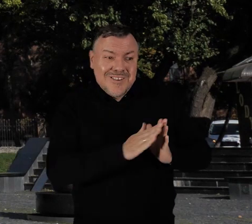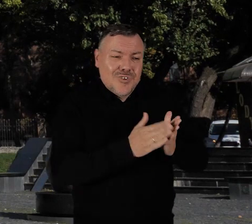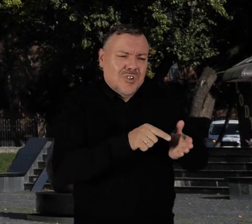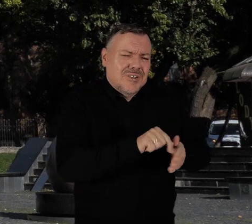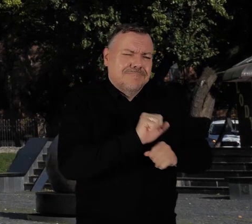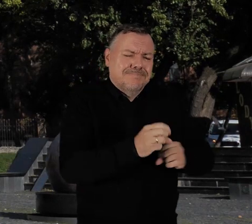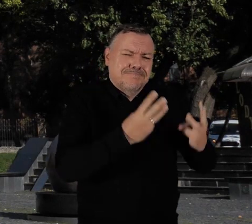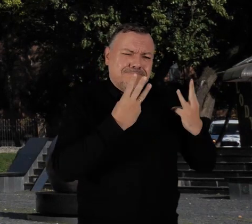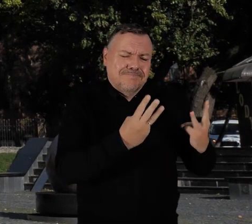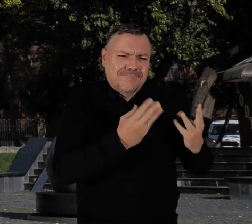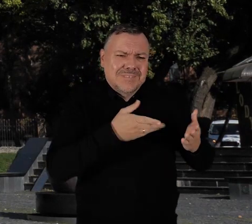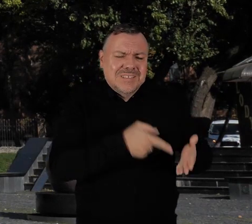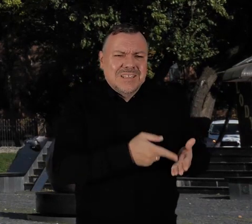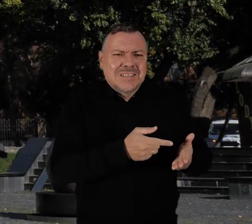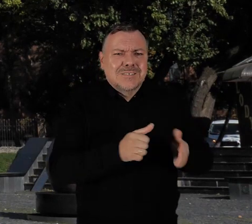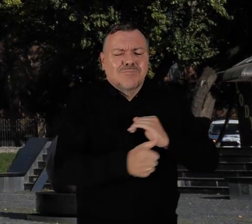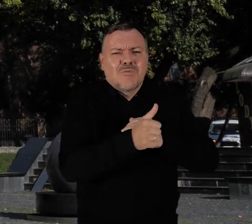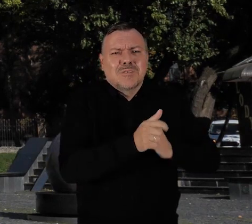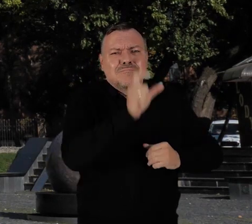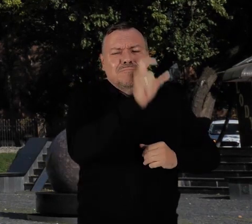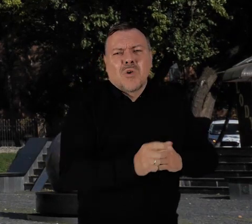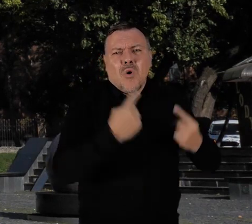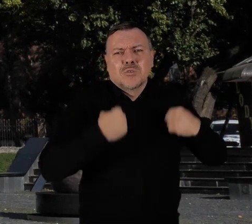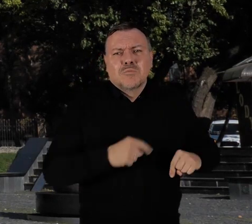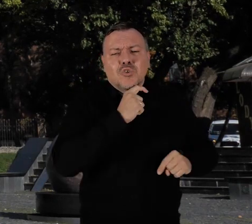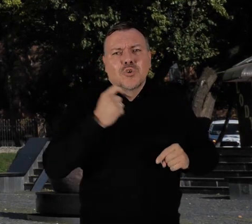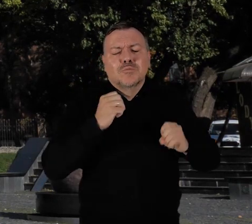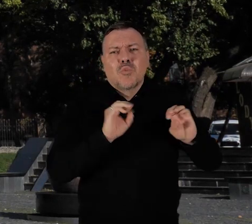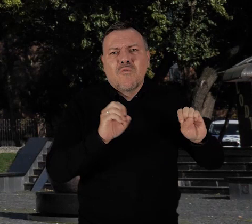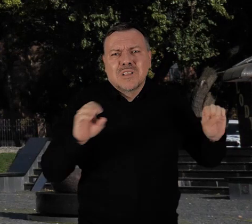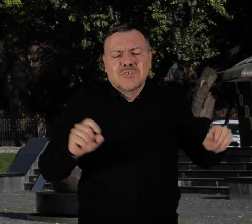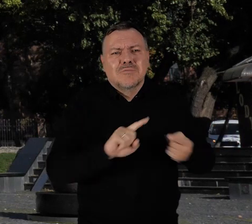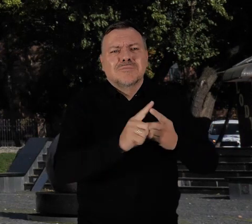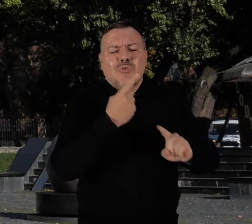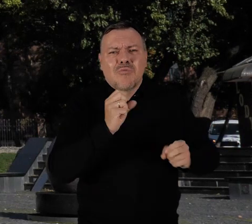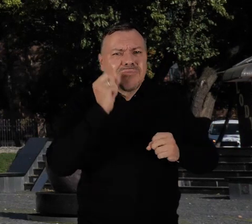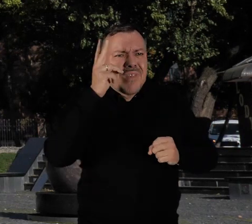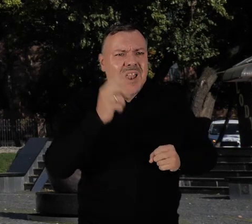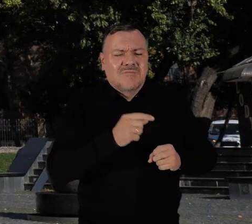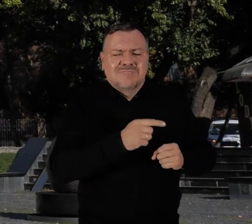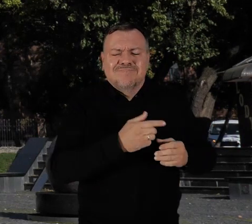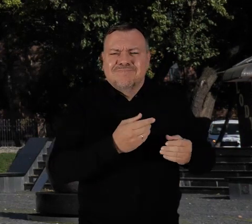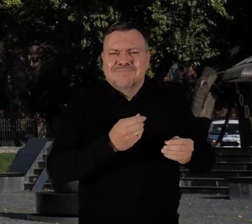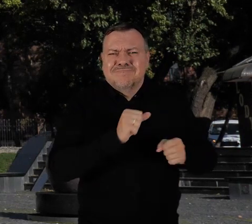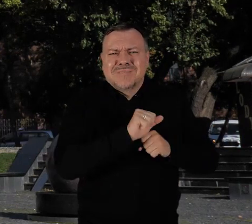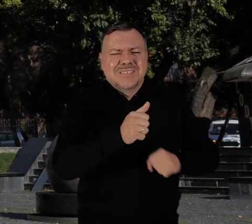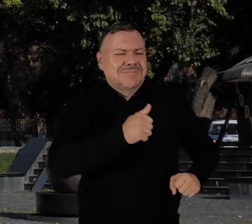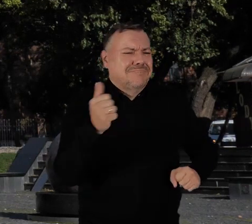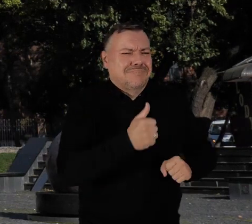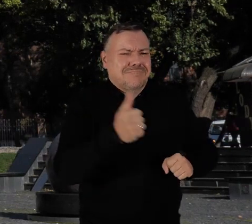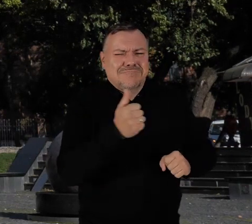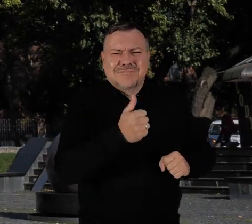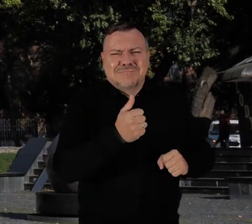pozycja mi też niezwykle bliska ze względu na osobę księdza profesora, który